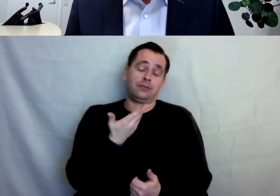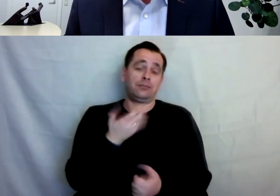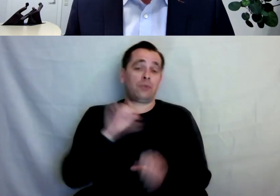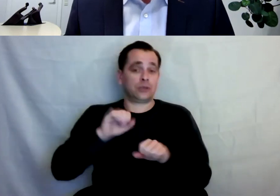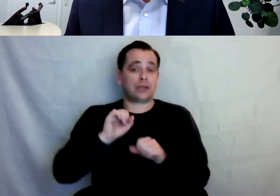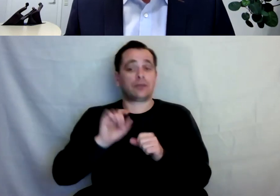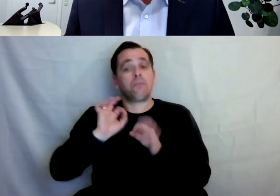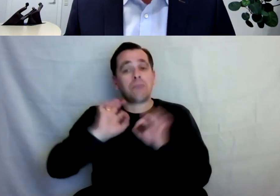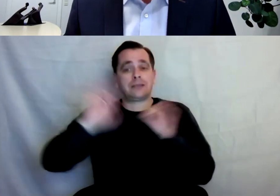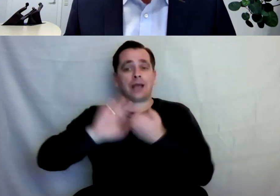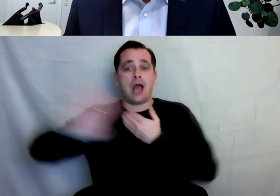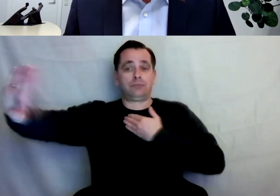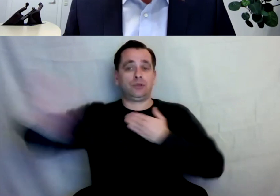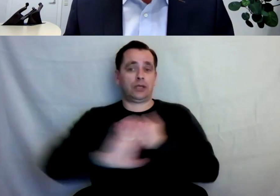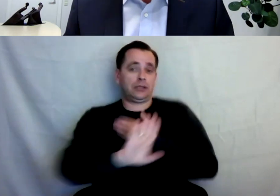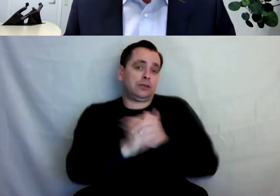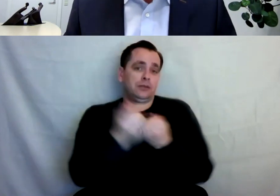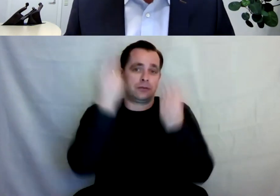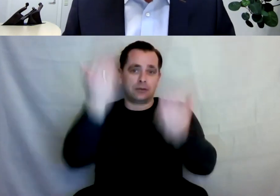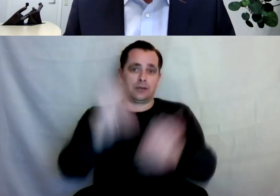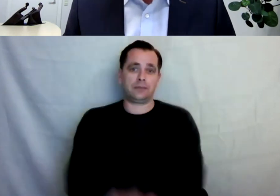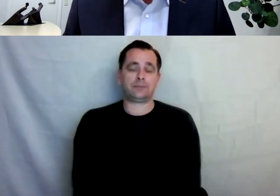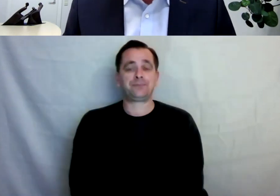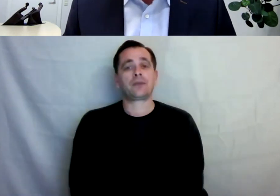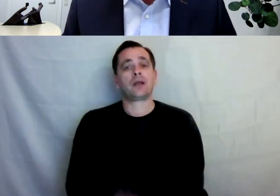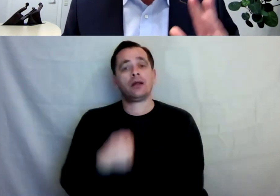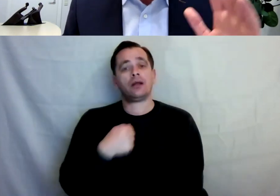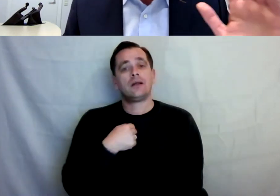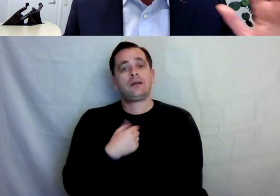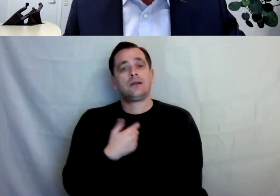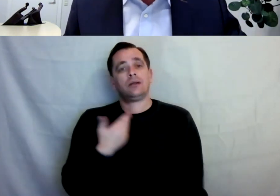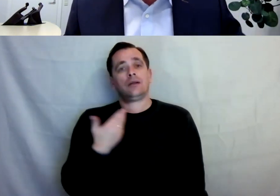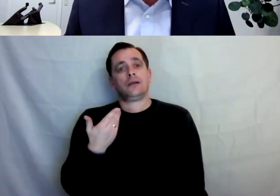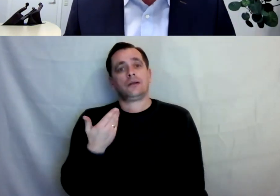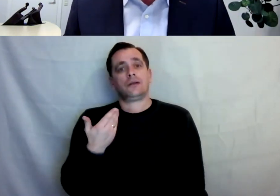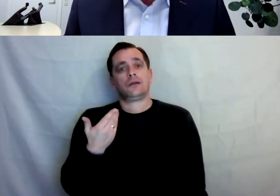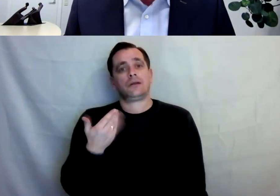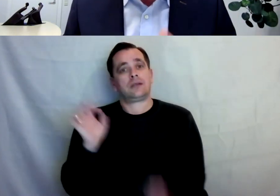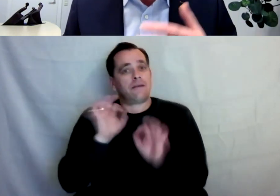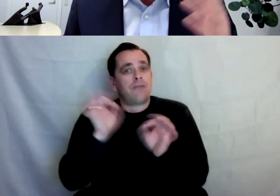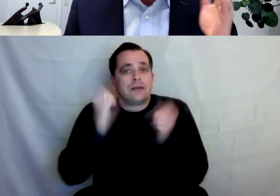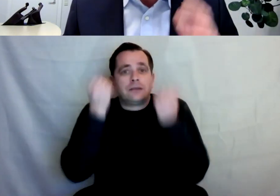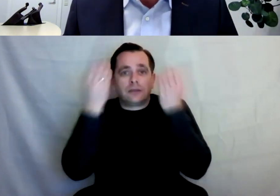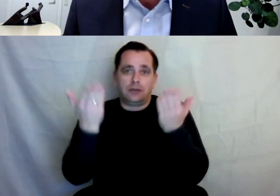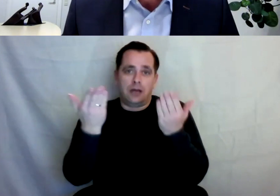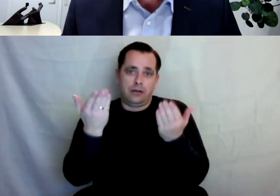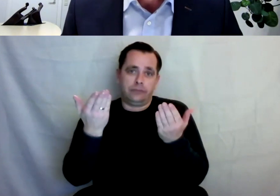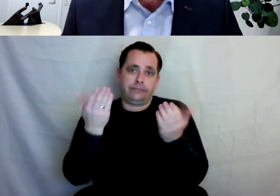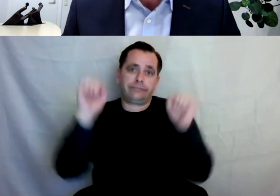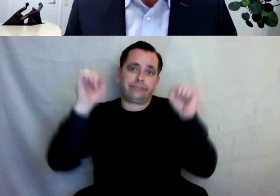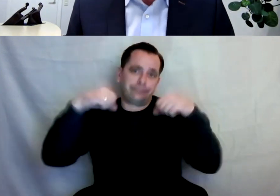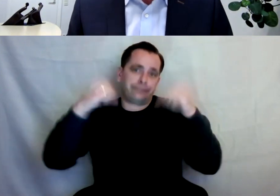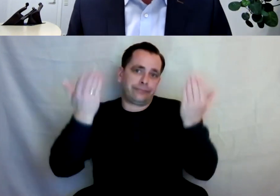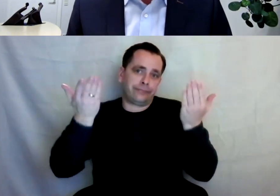können. Wo sehen Sie denn die Gefahren? Ich glaube, da sind wir uns einig. Masseninfektion